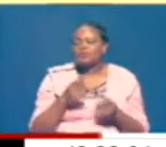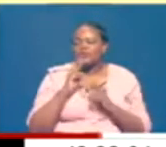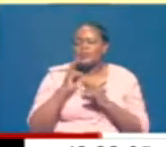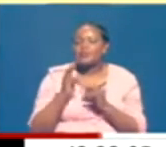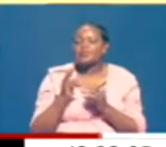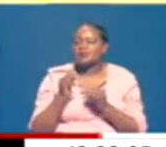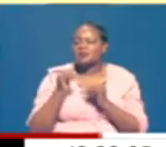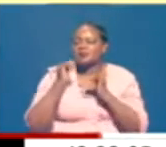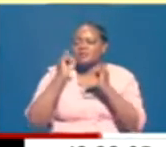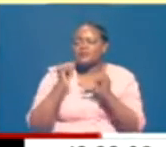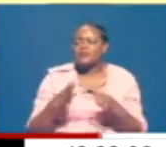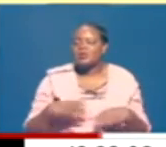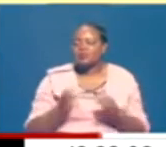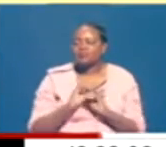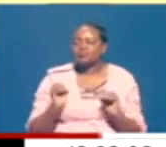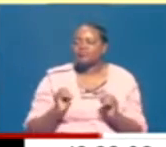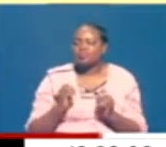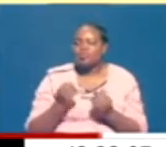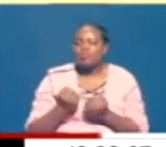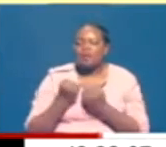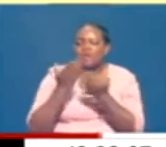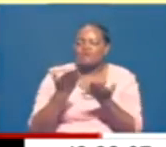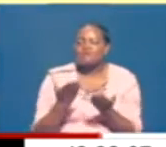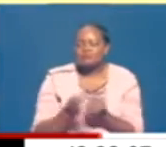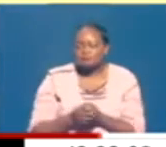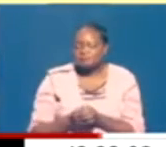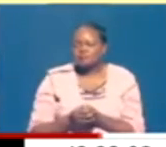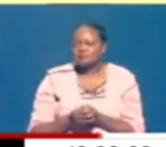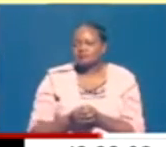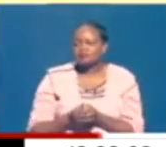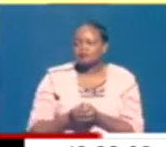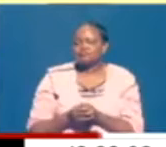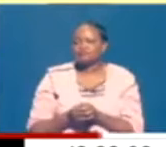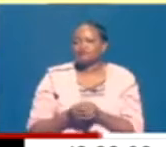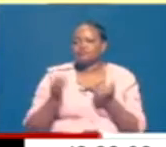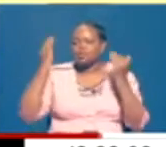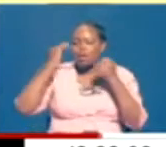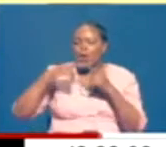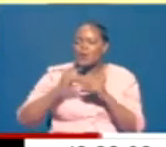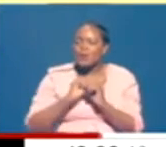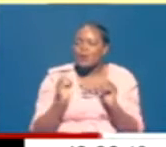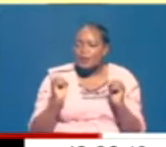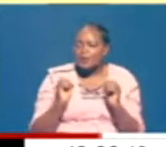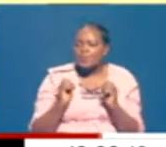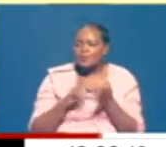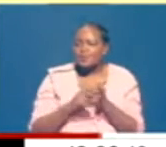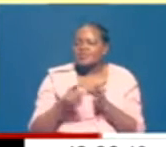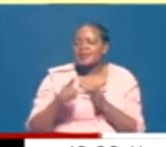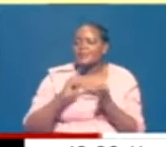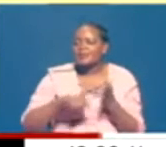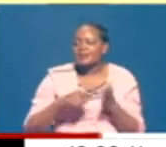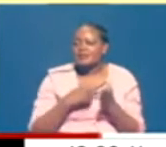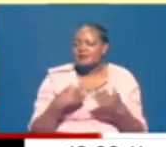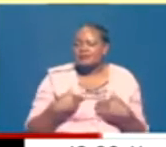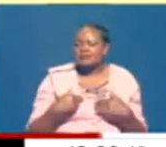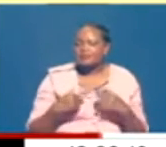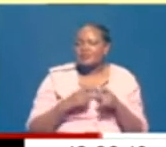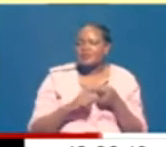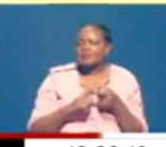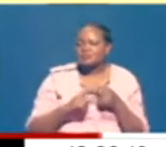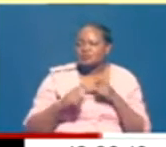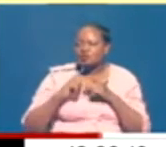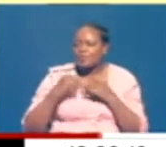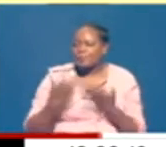amesaviwa. Mambo ilikuwa ni ile BBI. So akasema hiyo ni hapo kulikuwa na kosa. Wakaangalia pale ile